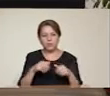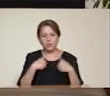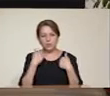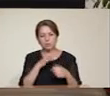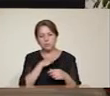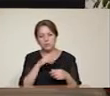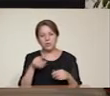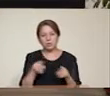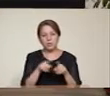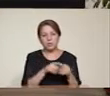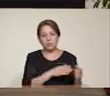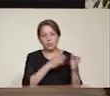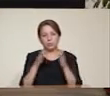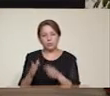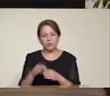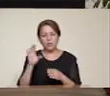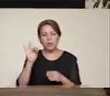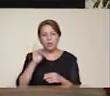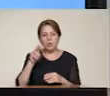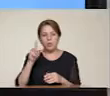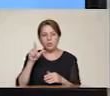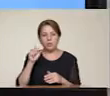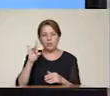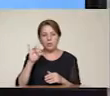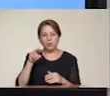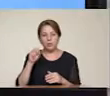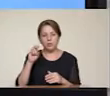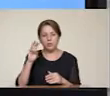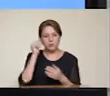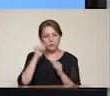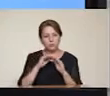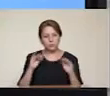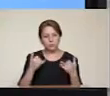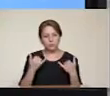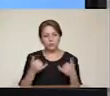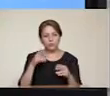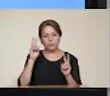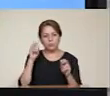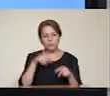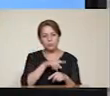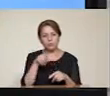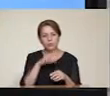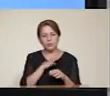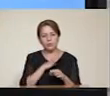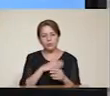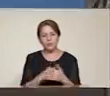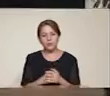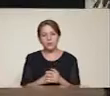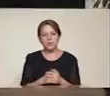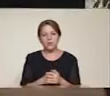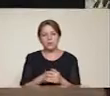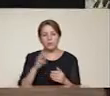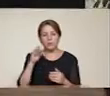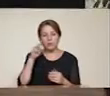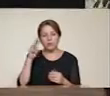ko'chsa ilgarilama harakat deb aytilar ekan. Aziz o'quvchilar, bugungi mavzuyimiz shulardan iborat edi. Demak,